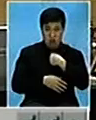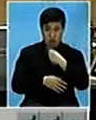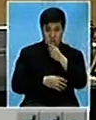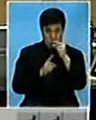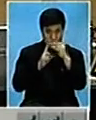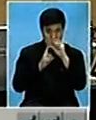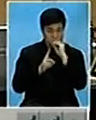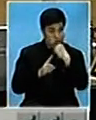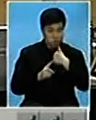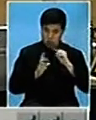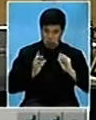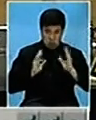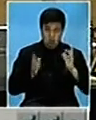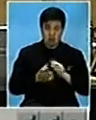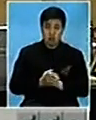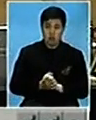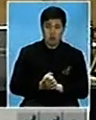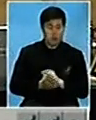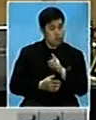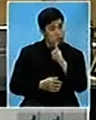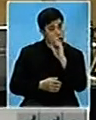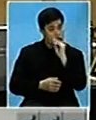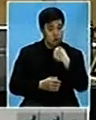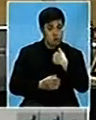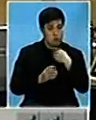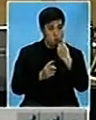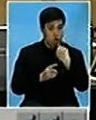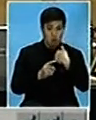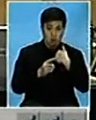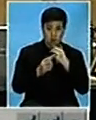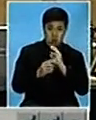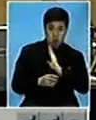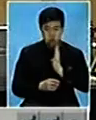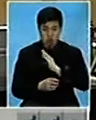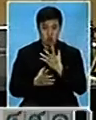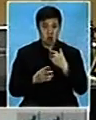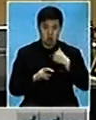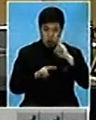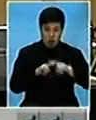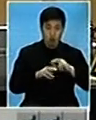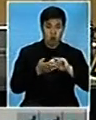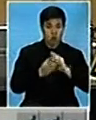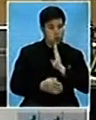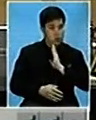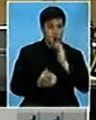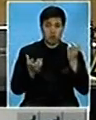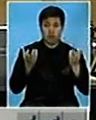คำพูดงั้นผมไม่ยอมนะท่านไปพูดอย่างนั้นผมกล่าวหาผมไม่ได้เข้าข้างใครนะท่านผมนั่งตรงนี้ผมยึดความเป็นธรรม